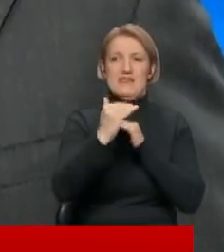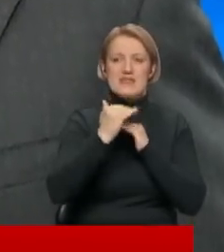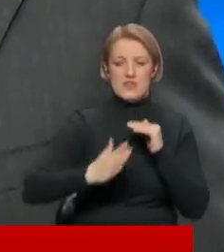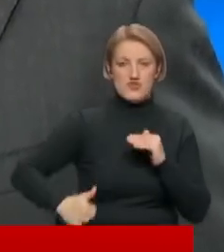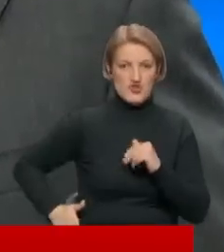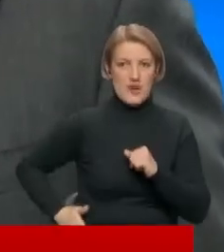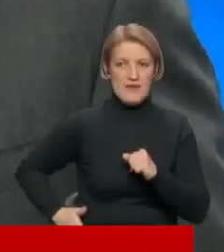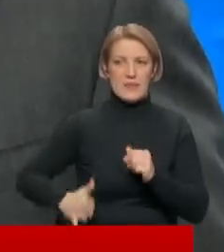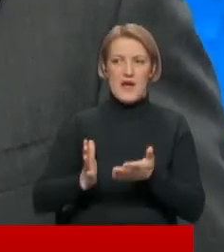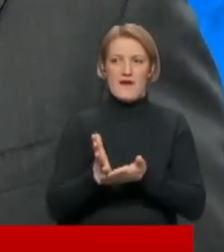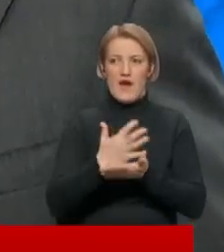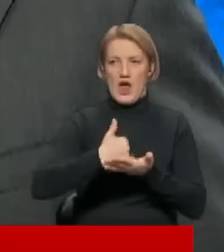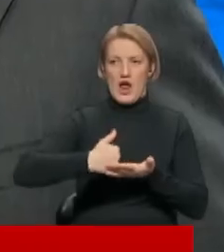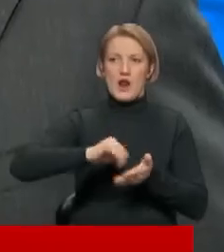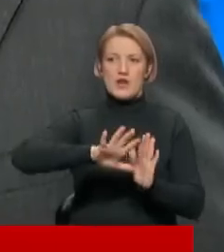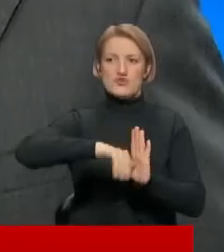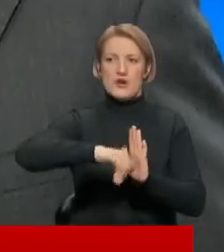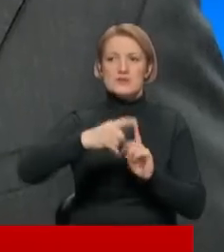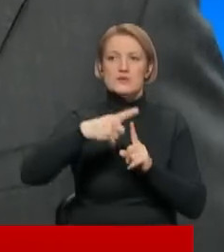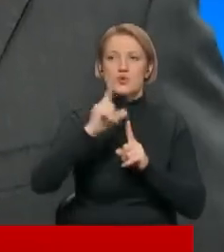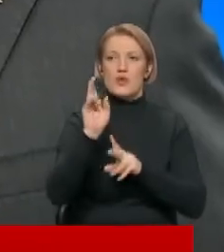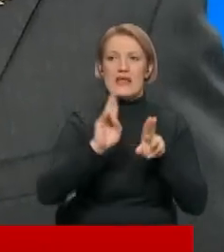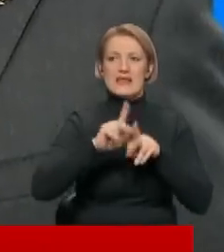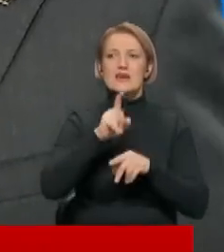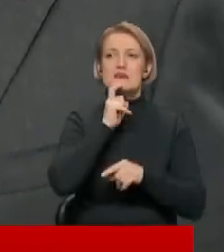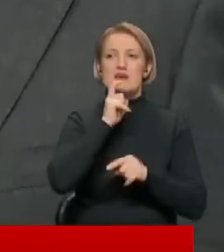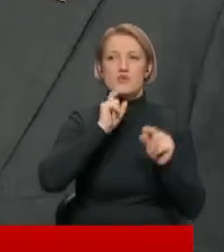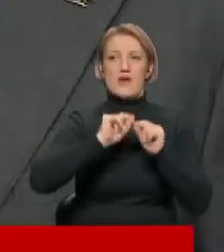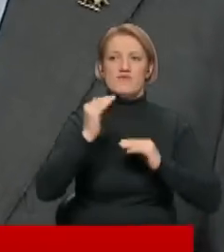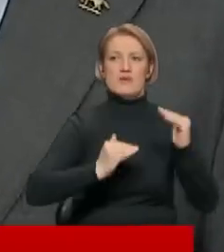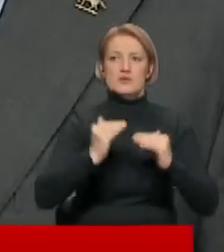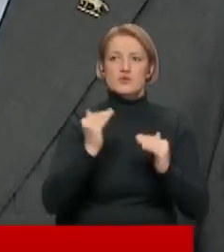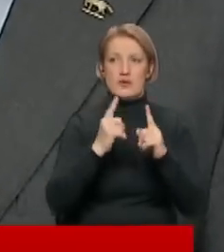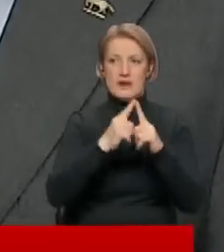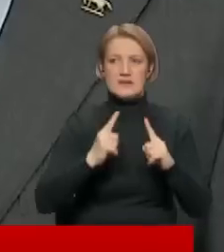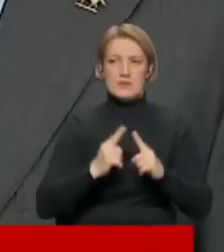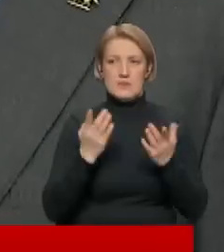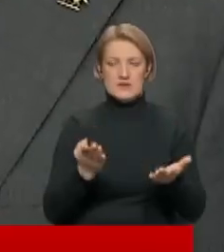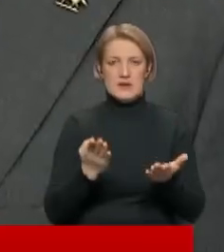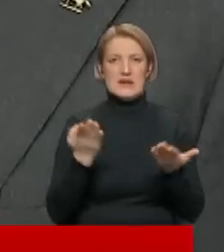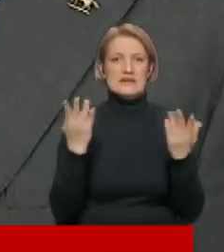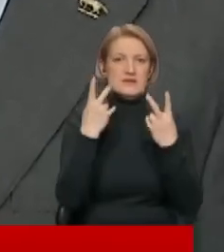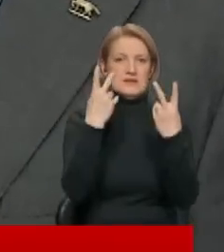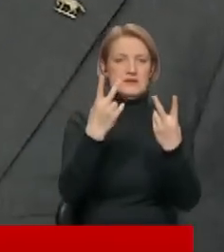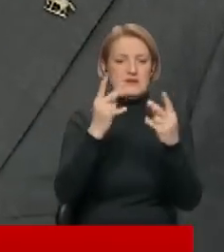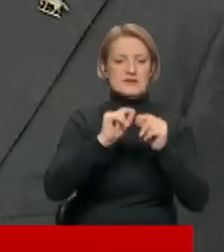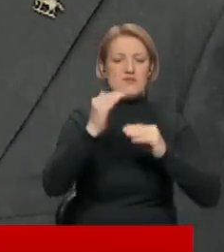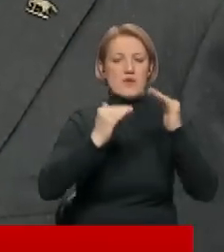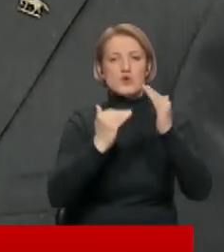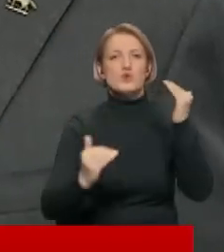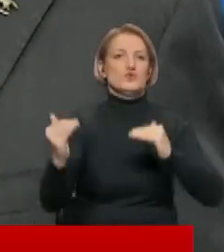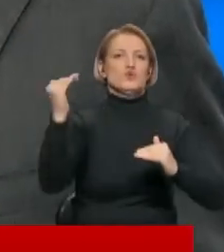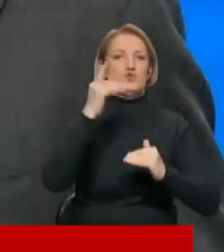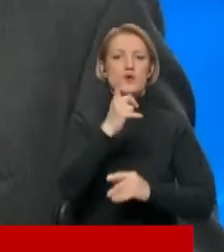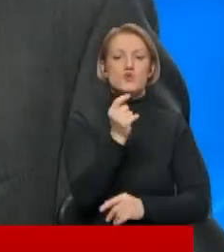cebinden gelirini çaldığınız Türk eliyle çünkü yanlış enflasyon hesaplaması ile Güya Siz Enflasyonun üzerinde bir